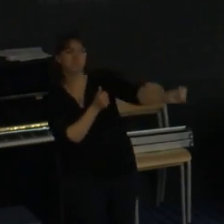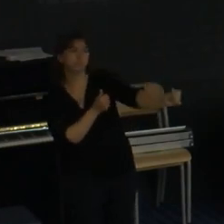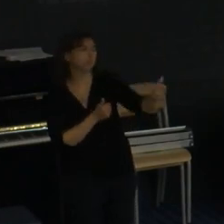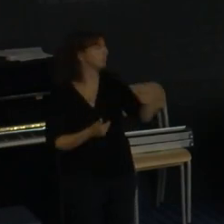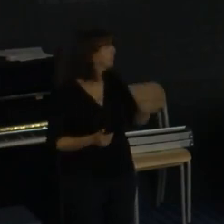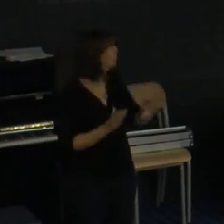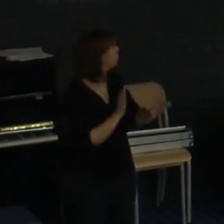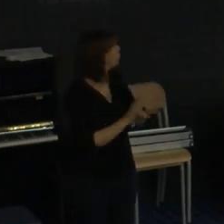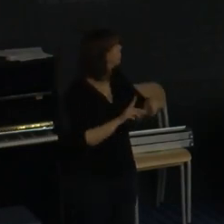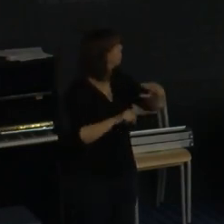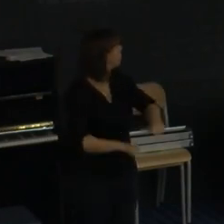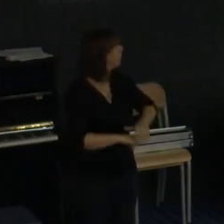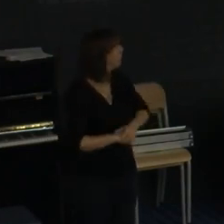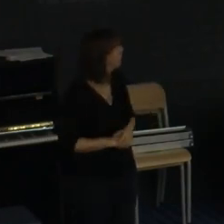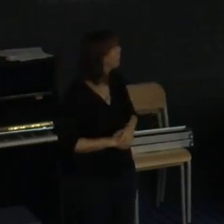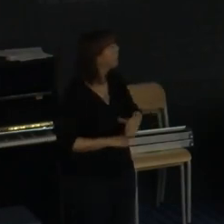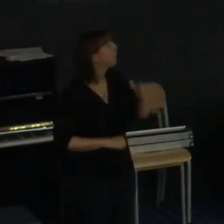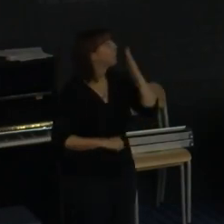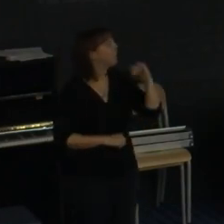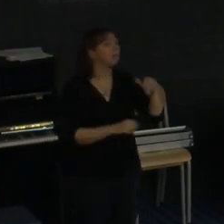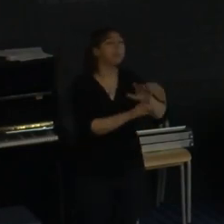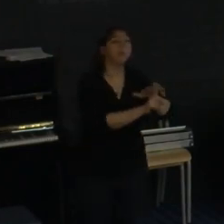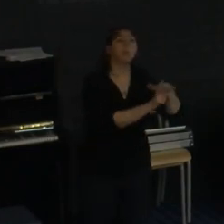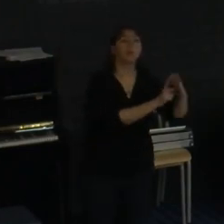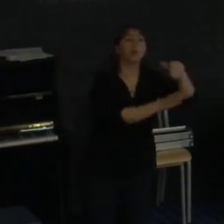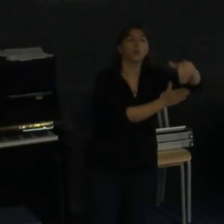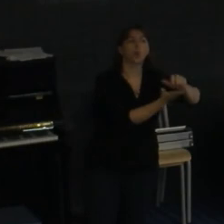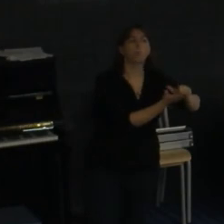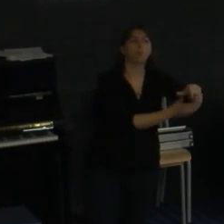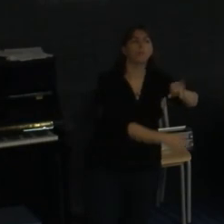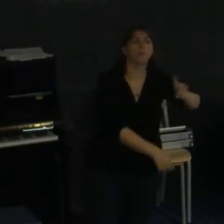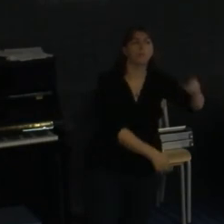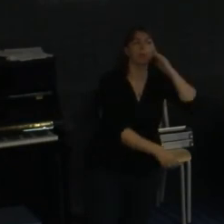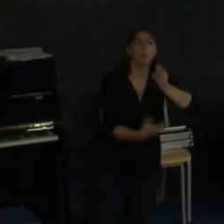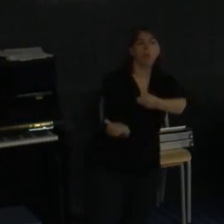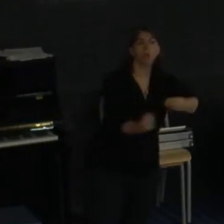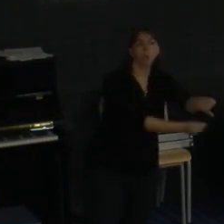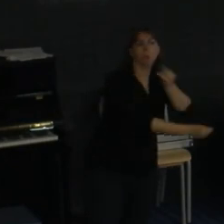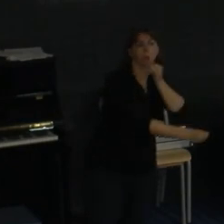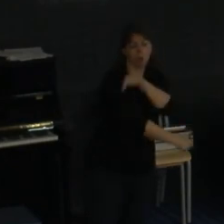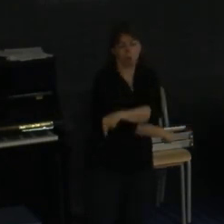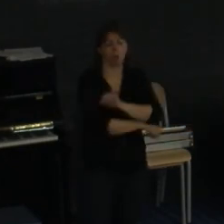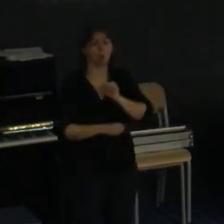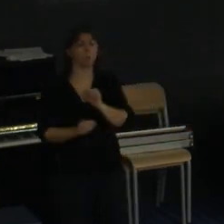Et si on n'a pas spécifié donc, du côté serveur le process ID, bon, on peut le spécifier de ce côté-là. Ça